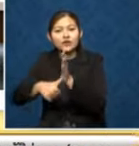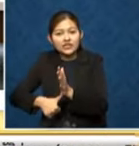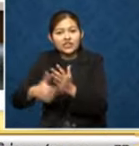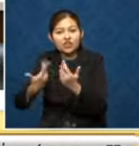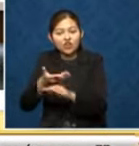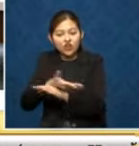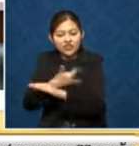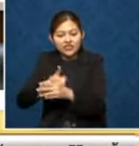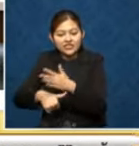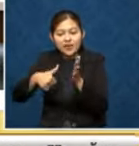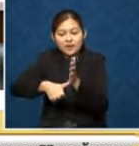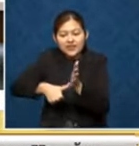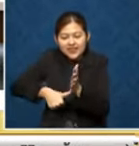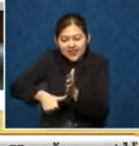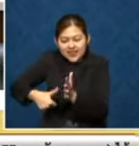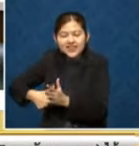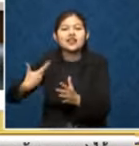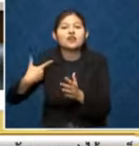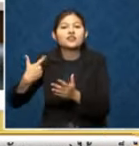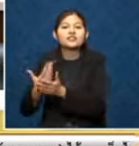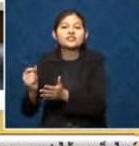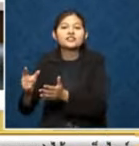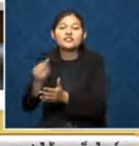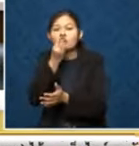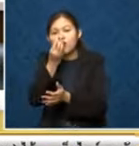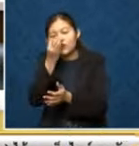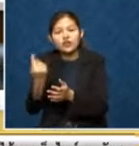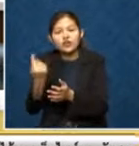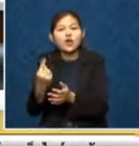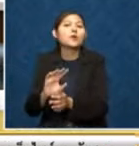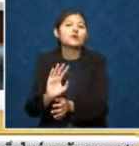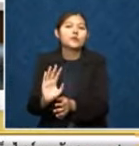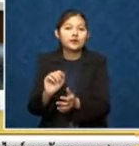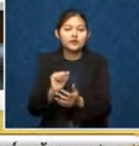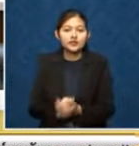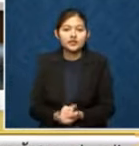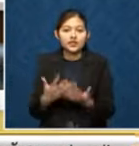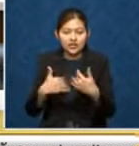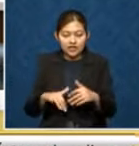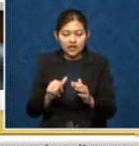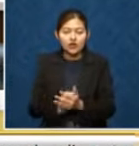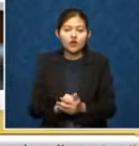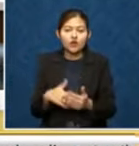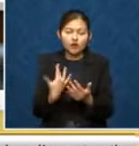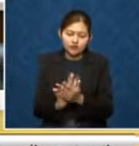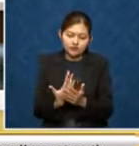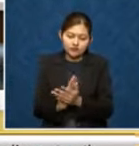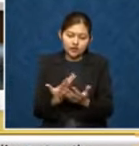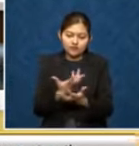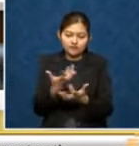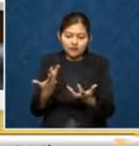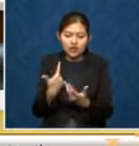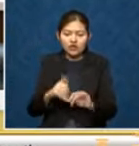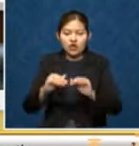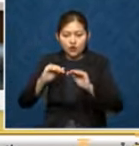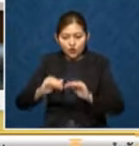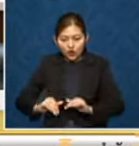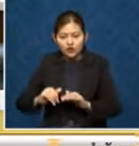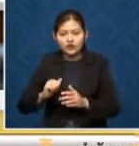หนี้และกลายเป็นหนี้เสียอีกทั้งสถาบันการเงินครับควรมีผลิตภัณฑ์ทางการเงินที่ช่วยแบ่งเบาภาระค่าใช้จ่ายของลูก